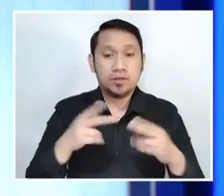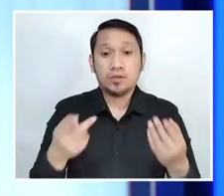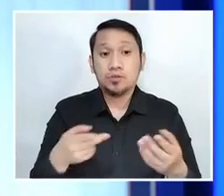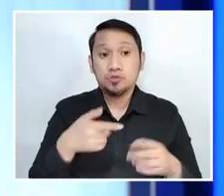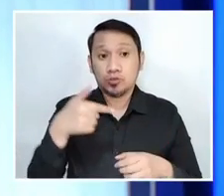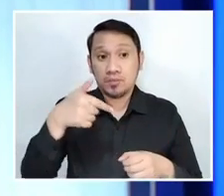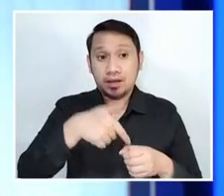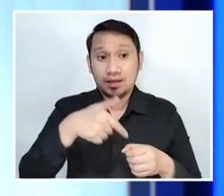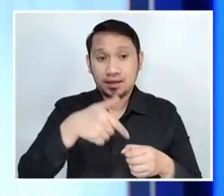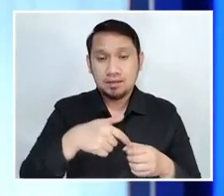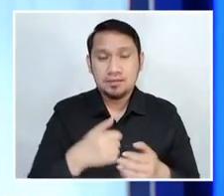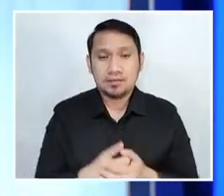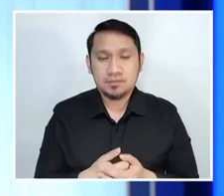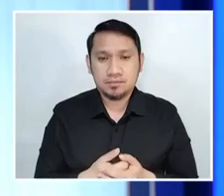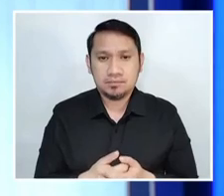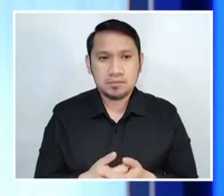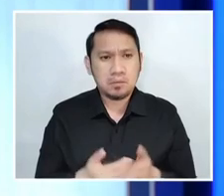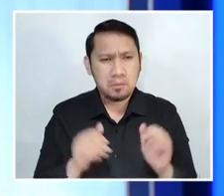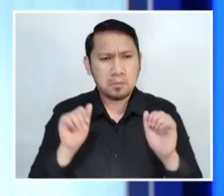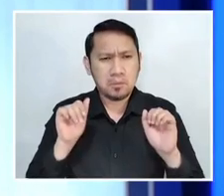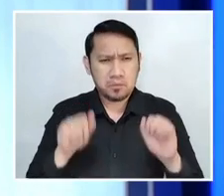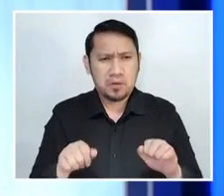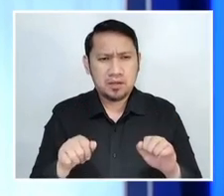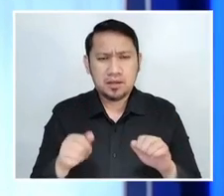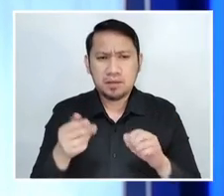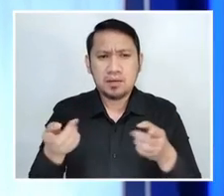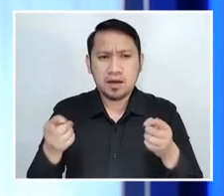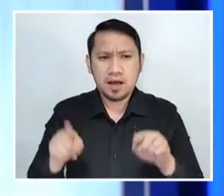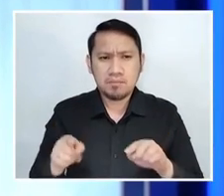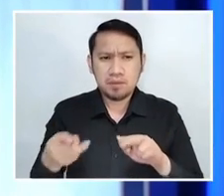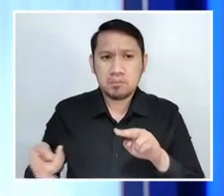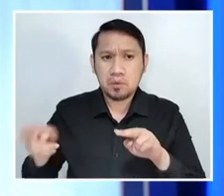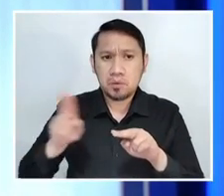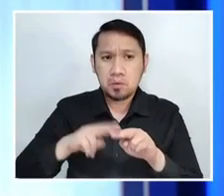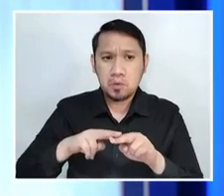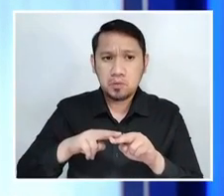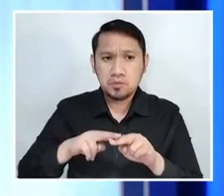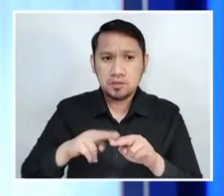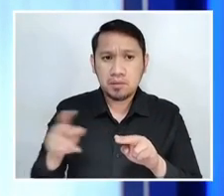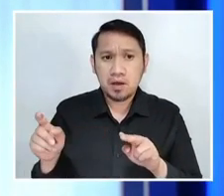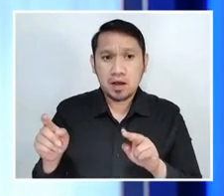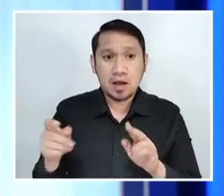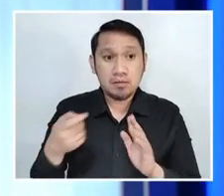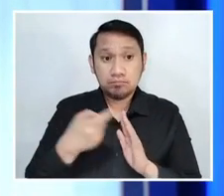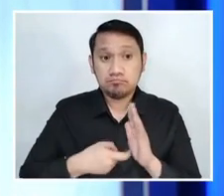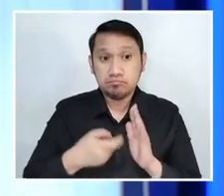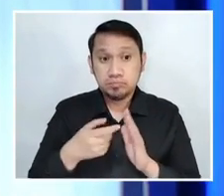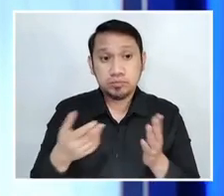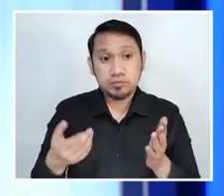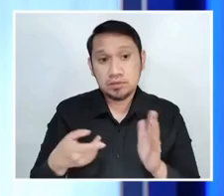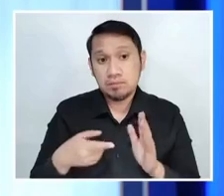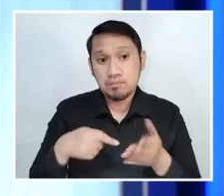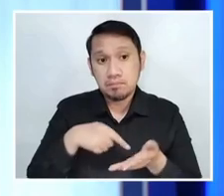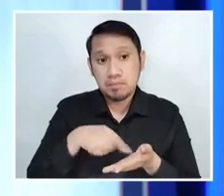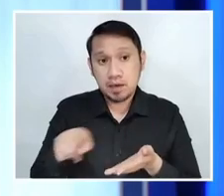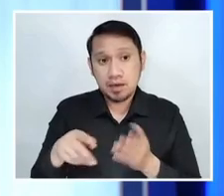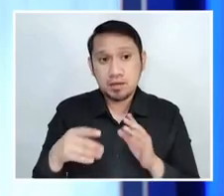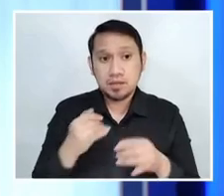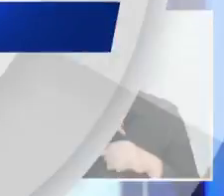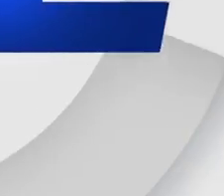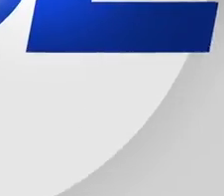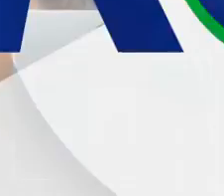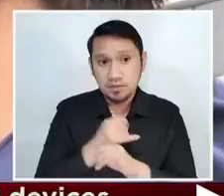petrolyo. Nagbabadya namang magtaas ng singil sa mga jeepney sa susunod na buwan. Nagpapatrol, Jackie